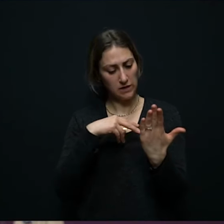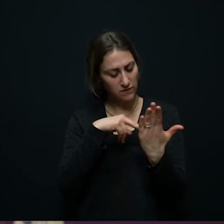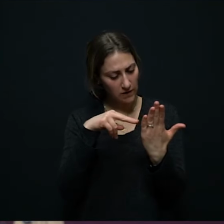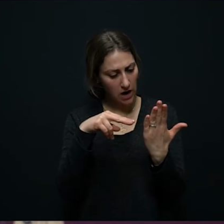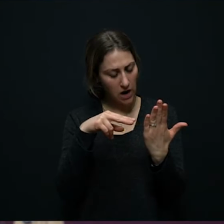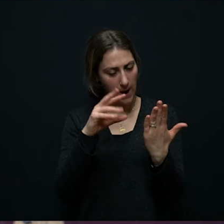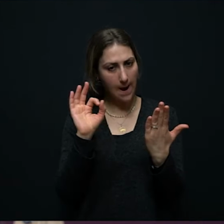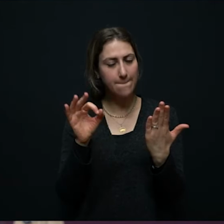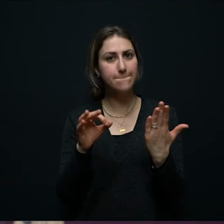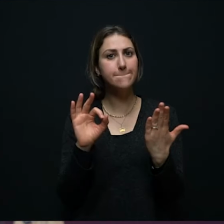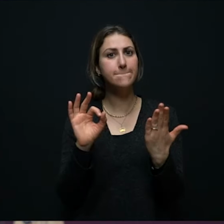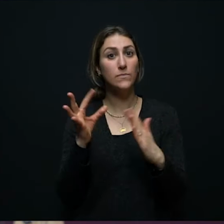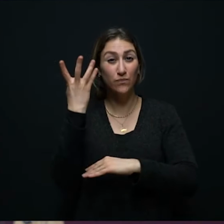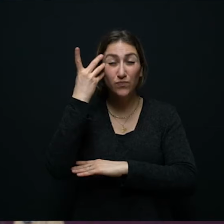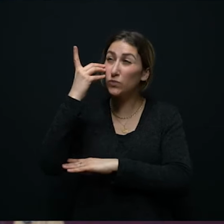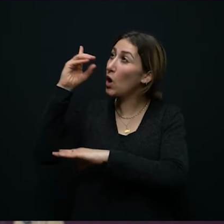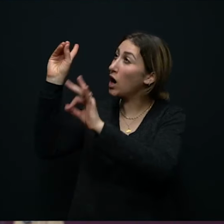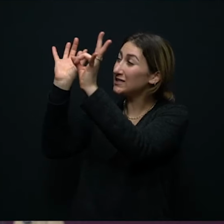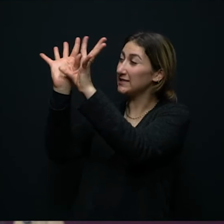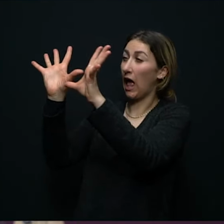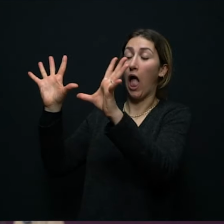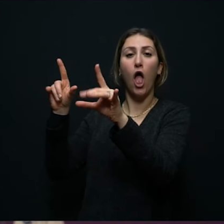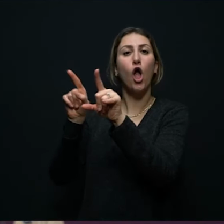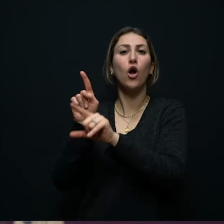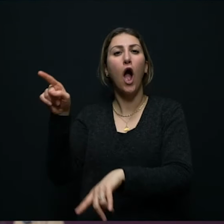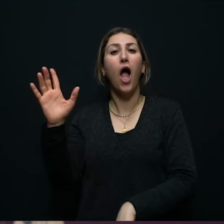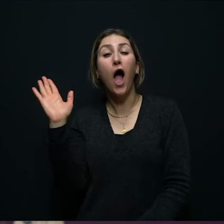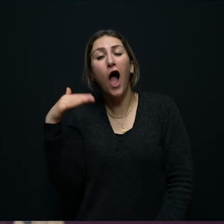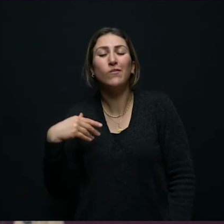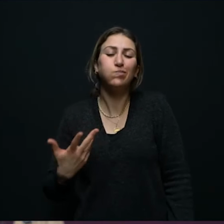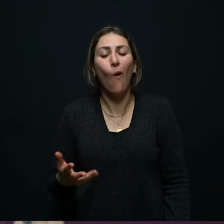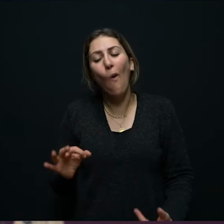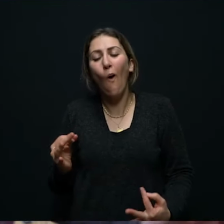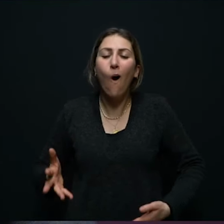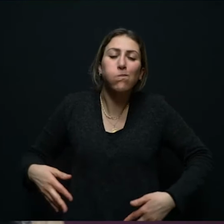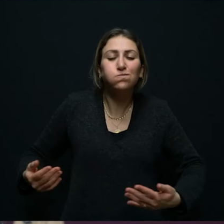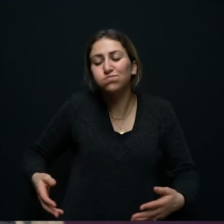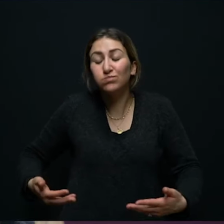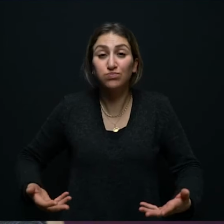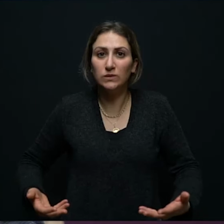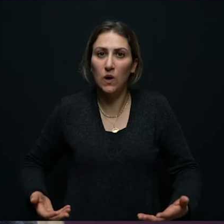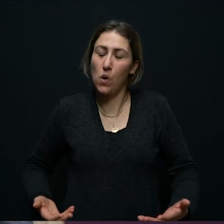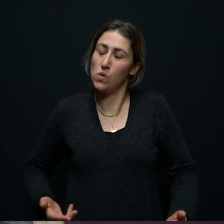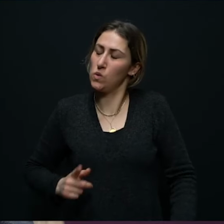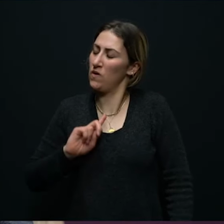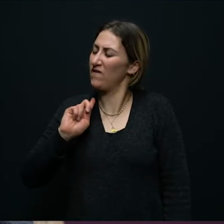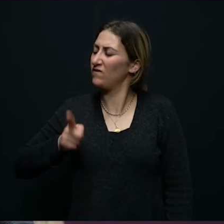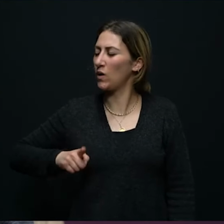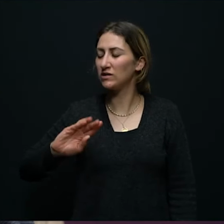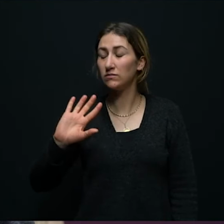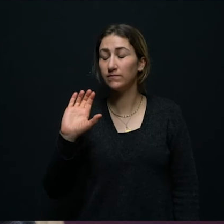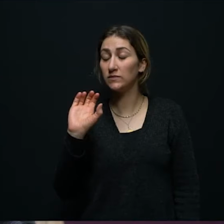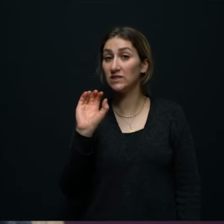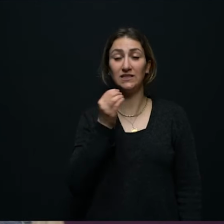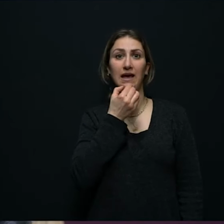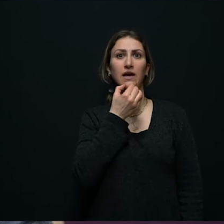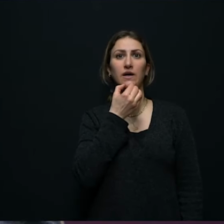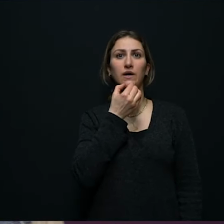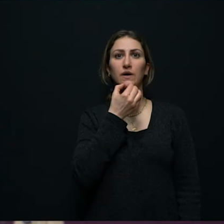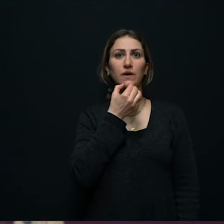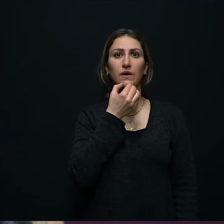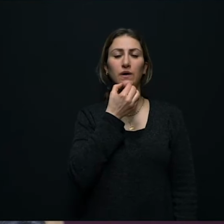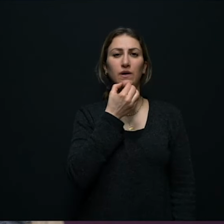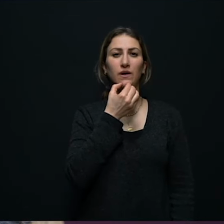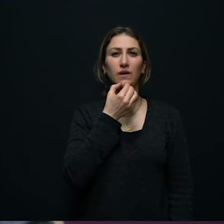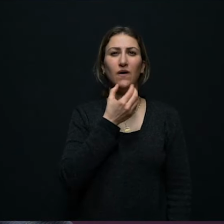dieu n'est pas une rigolade frère c'est ça je vous ai parlé de l'image de l'essence la